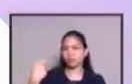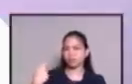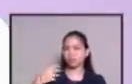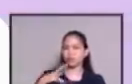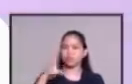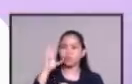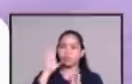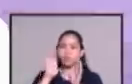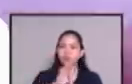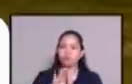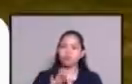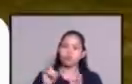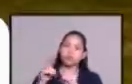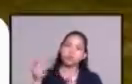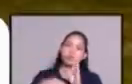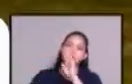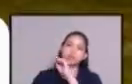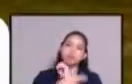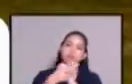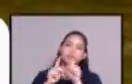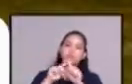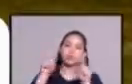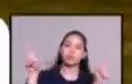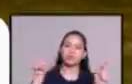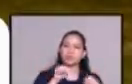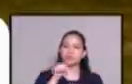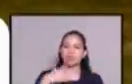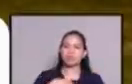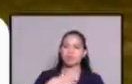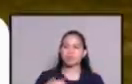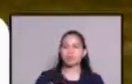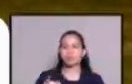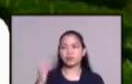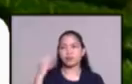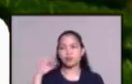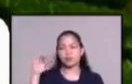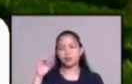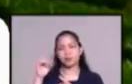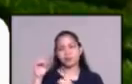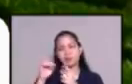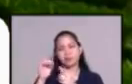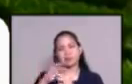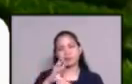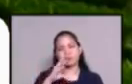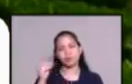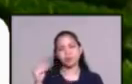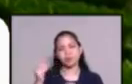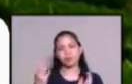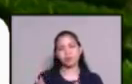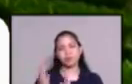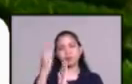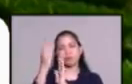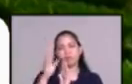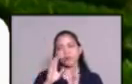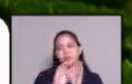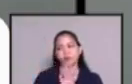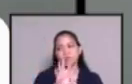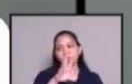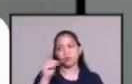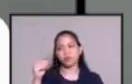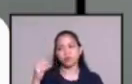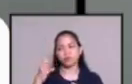McGregor sa may Fountain Blue Hotel. Pero hindi ito nagustuhan ng dating UFC superstar. Naharap sa kasong criminal mischief